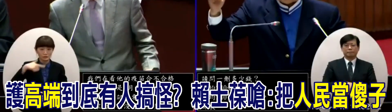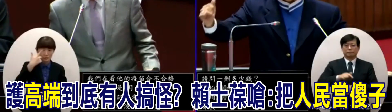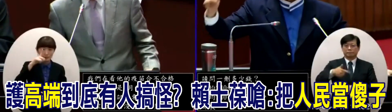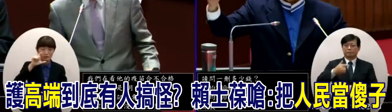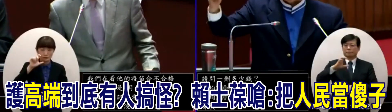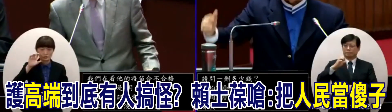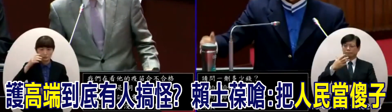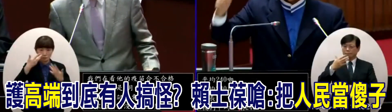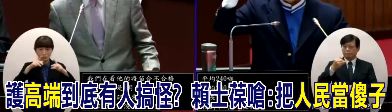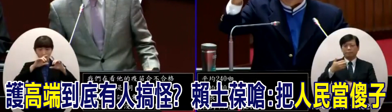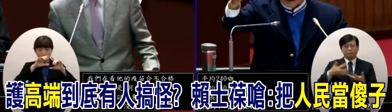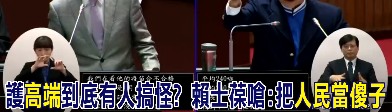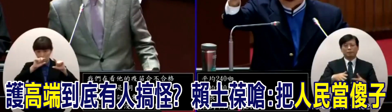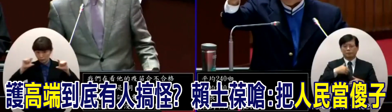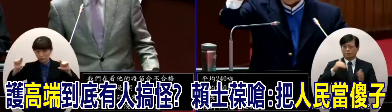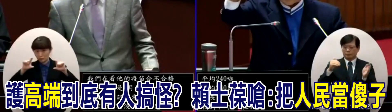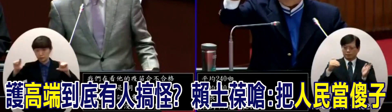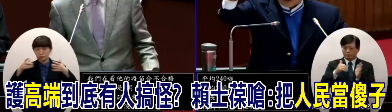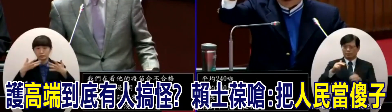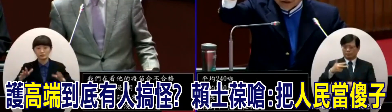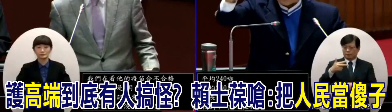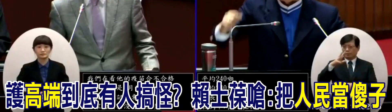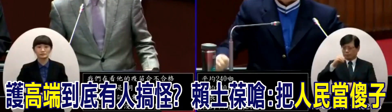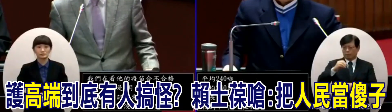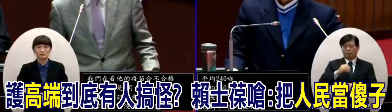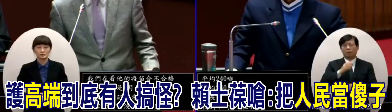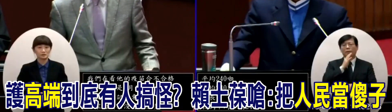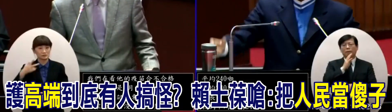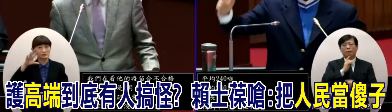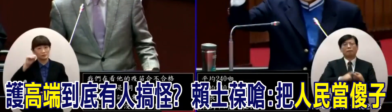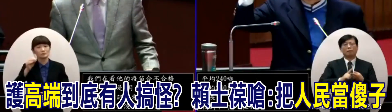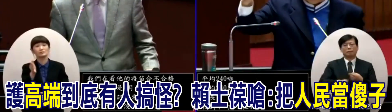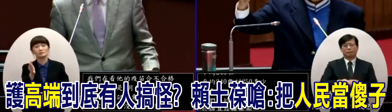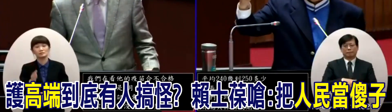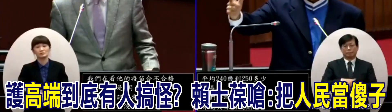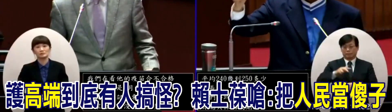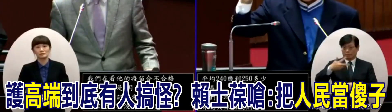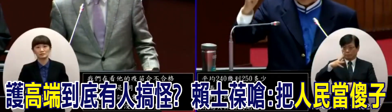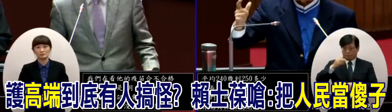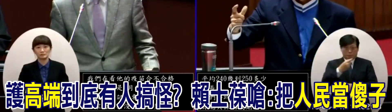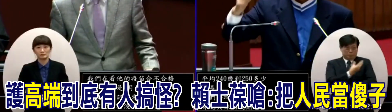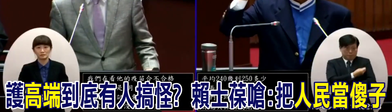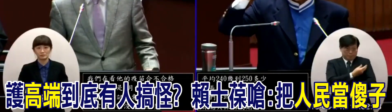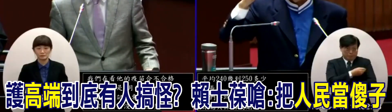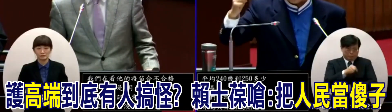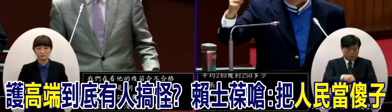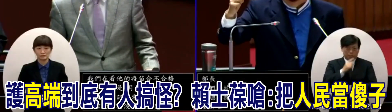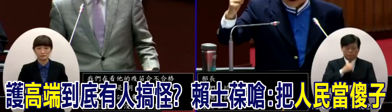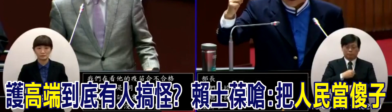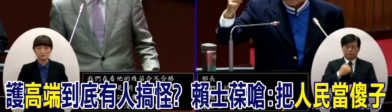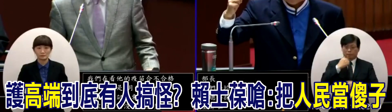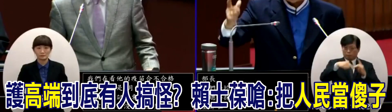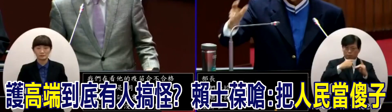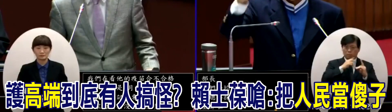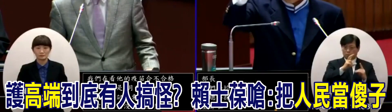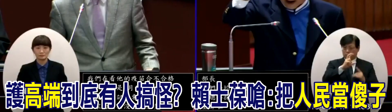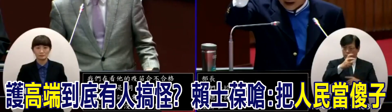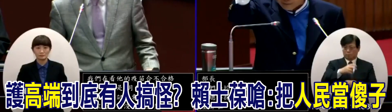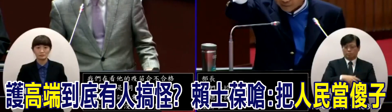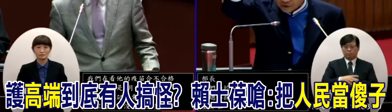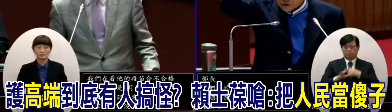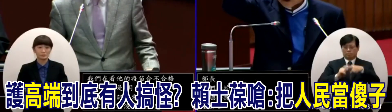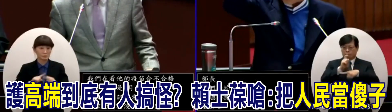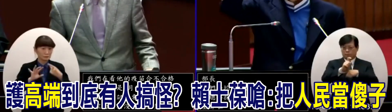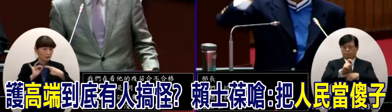几万剂， 698点多，将近700剂，700万剂哈。 对。 700万剂，高端占70万剂，就